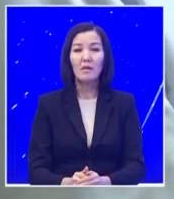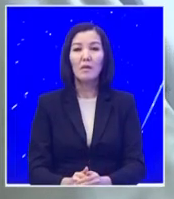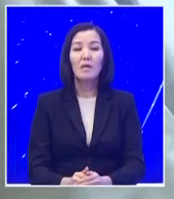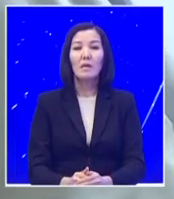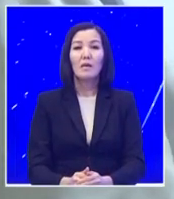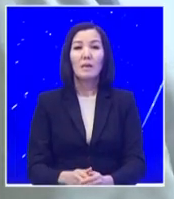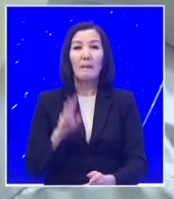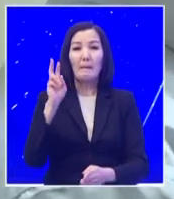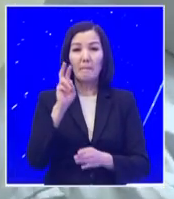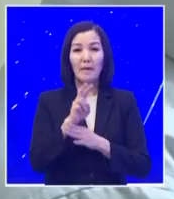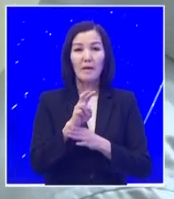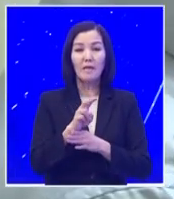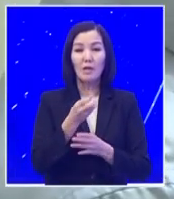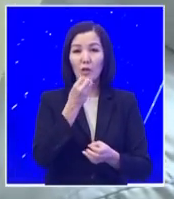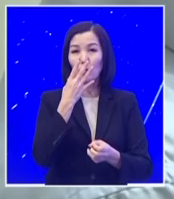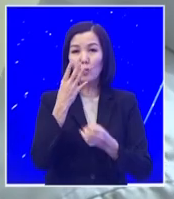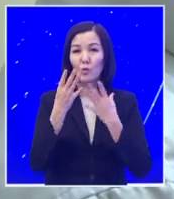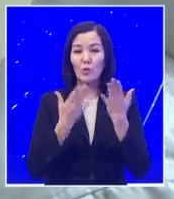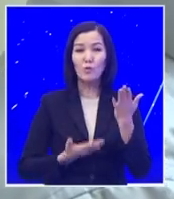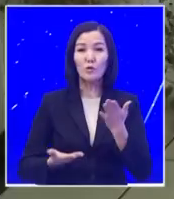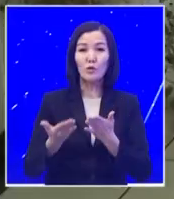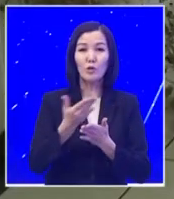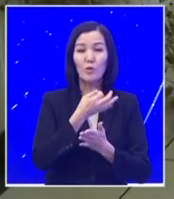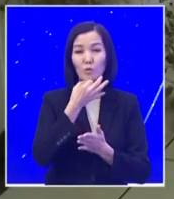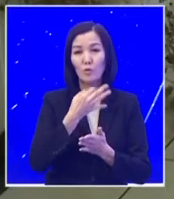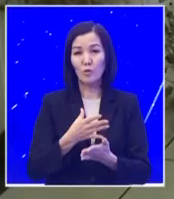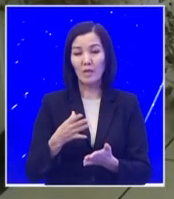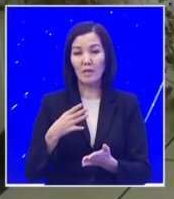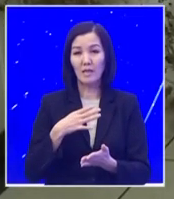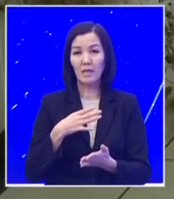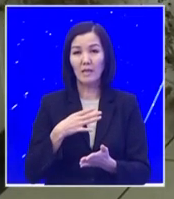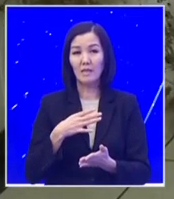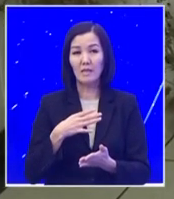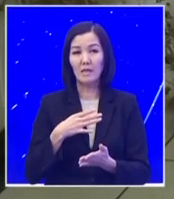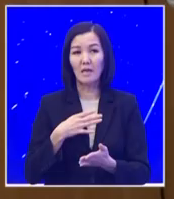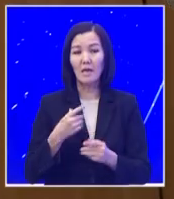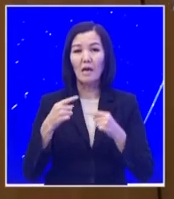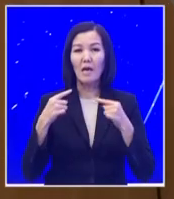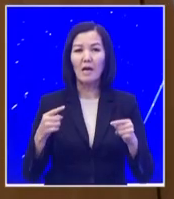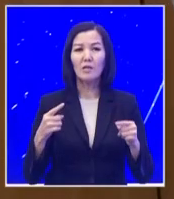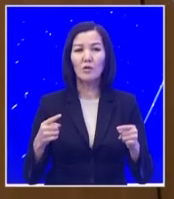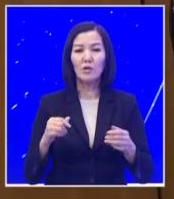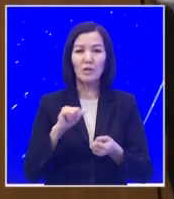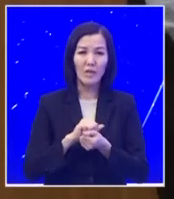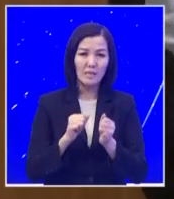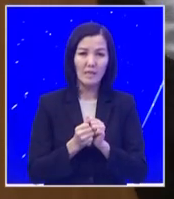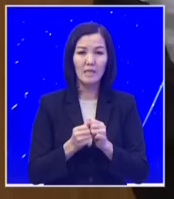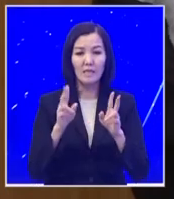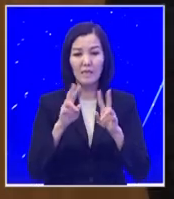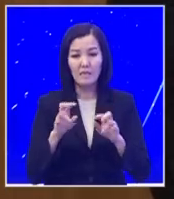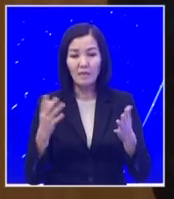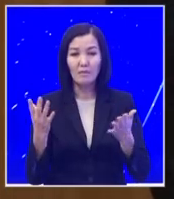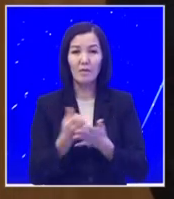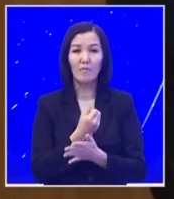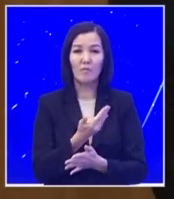бабымен барған жерінен көрікті гүл шөптерді жинауды ғана сүйікті ермегіне айналдырмаған. Әр түрлі пішіндегі тастарды да іздеп табуға